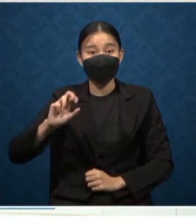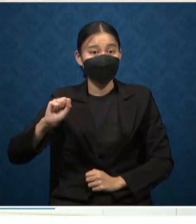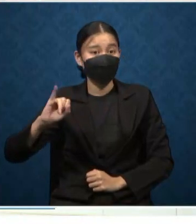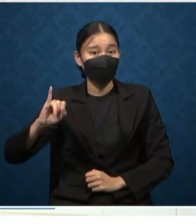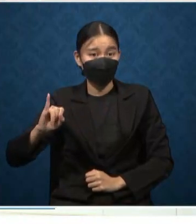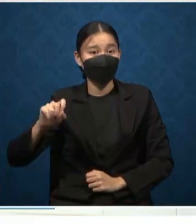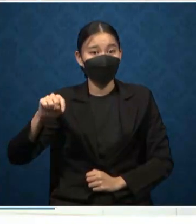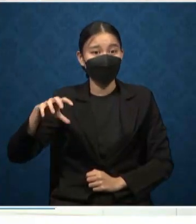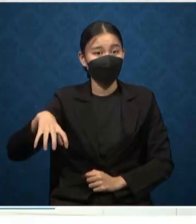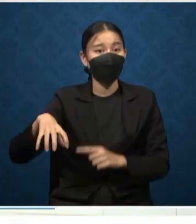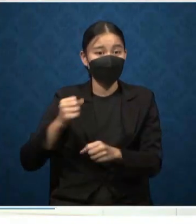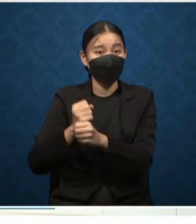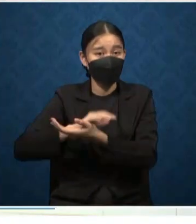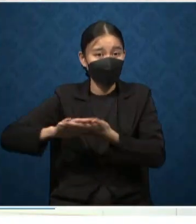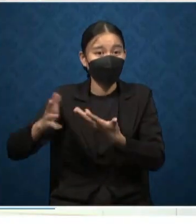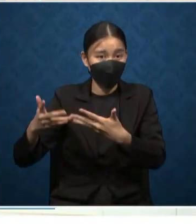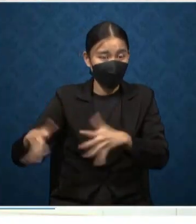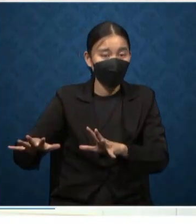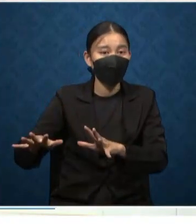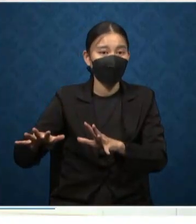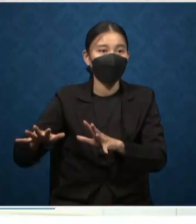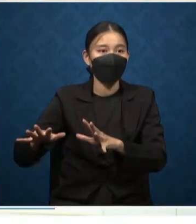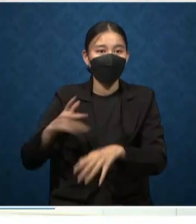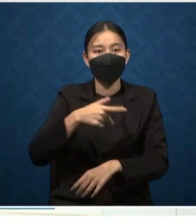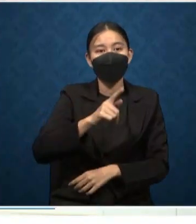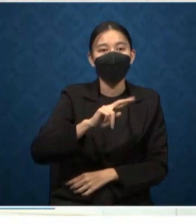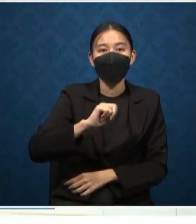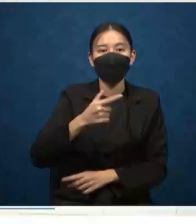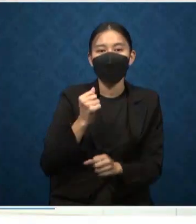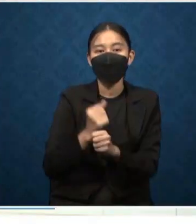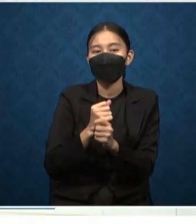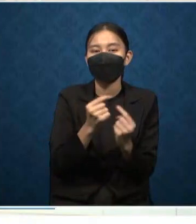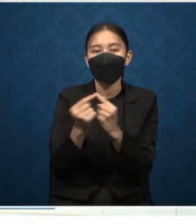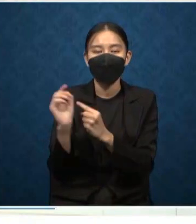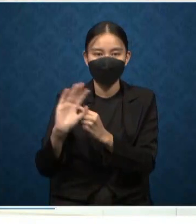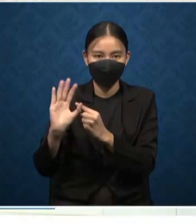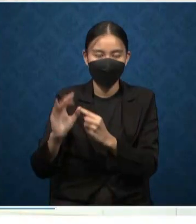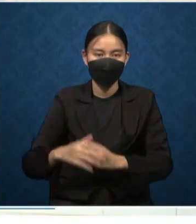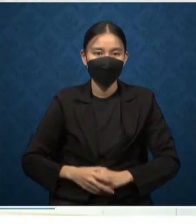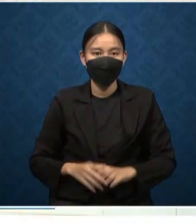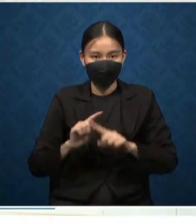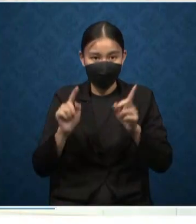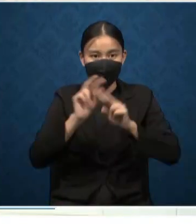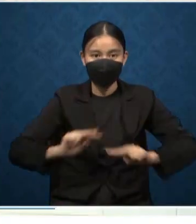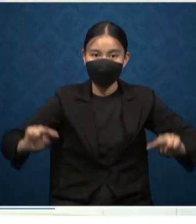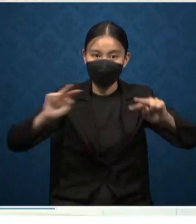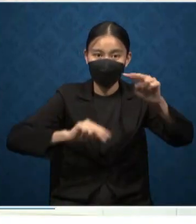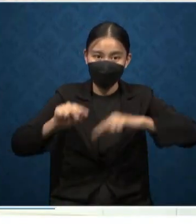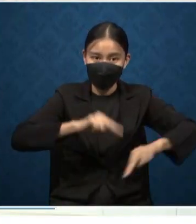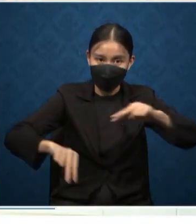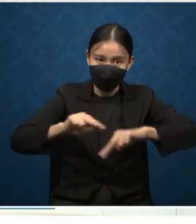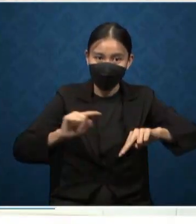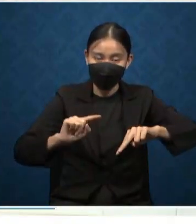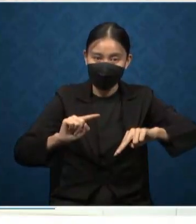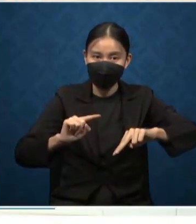ั้นcasไมมการกโษแต่เราจะตองไปตัดสอบต่อไปคือว่า